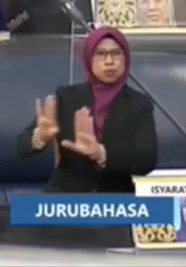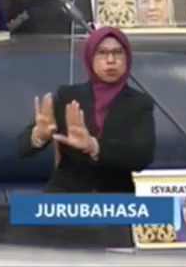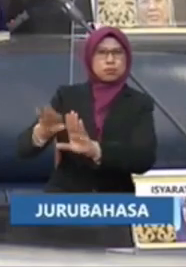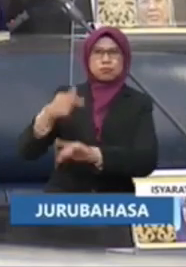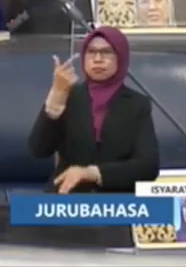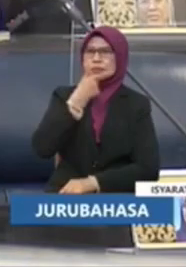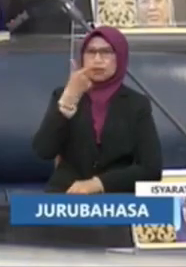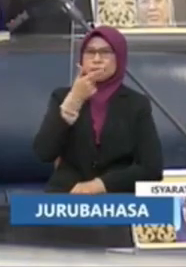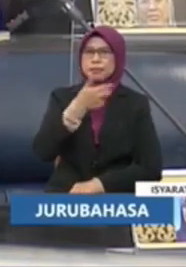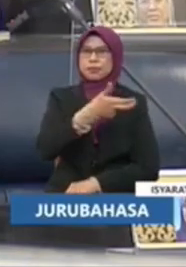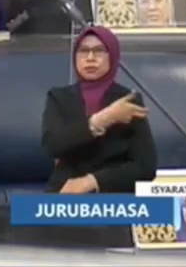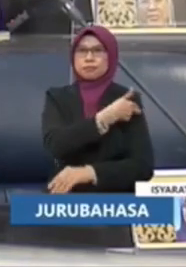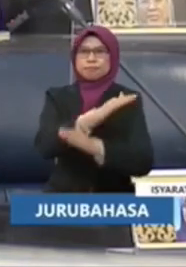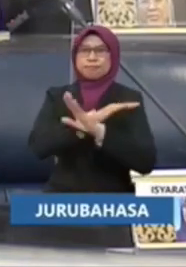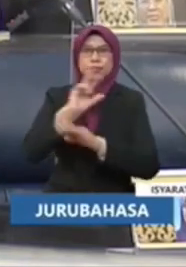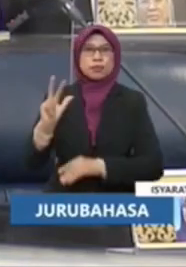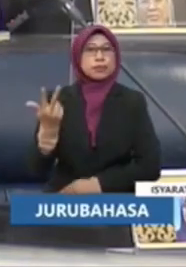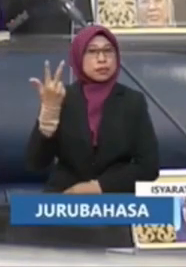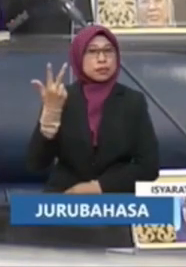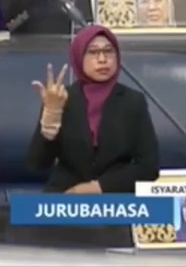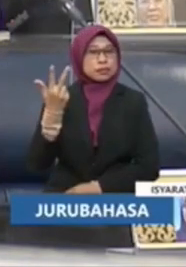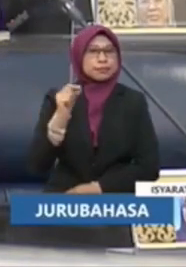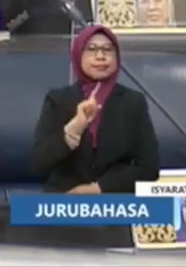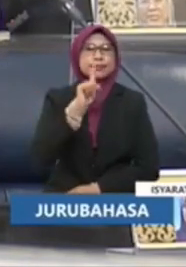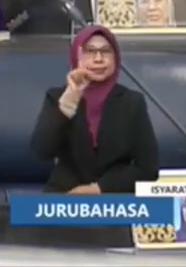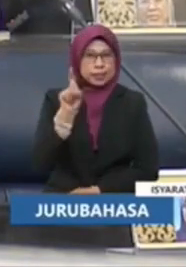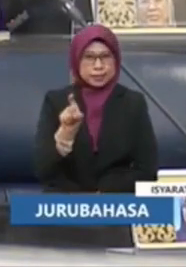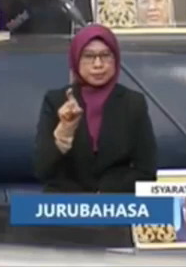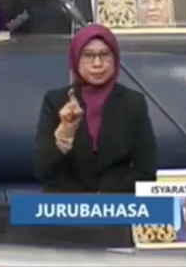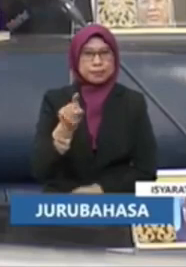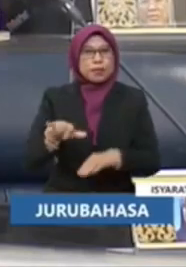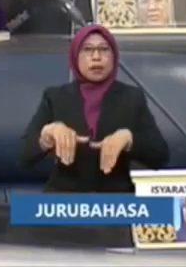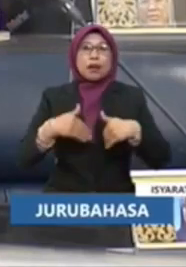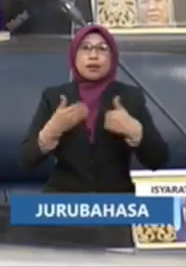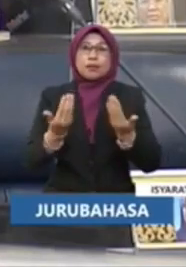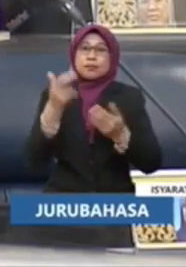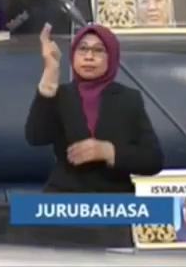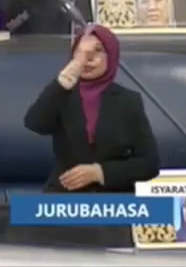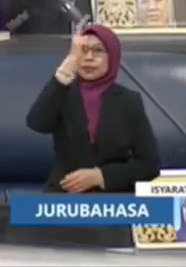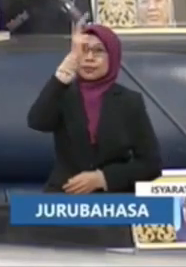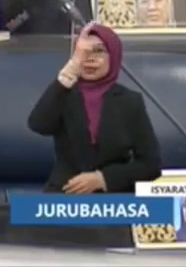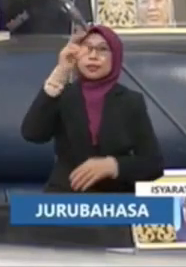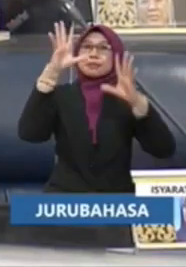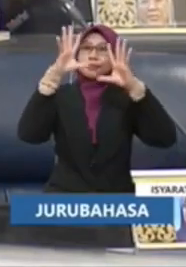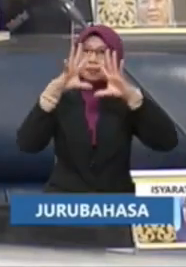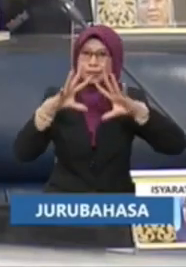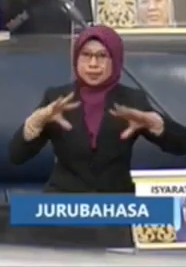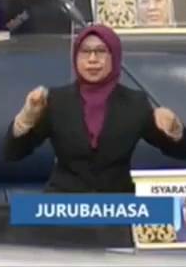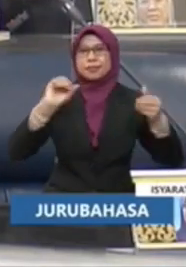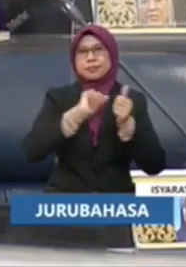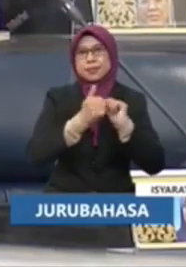diberikan dos yang ketiga. Jadi soalan saya, macam mana kerajaan akan mengatasi masalah